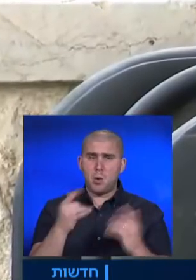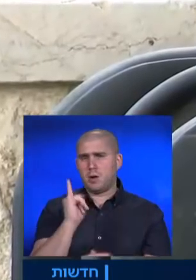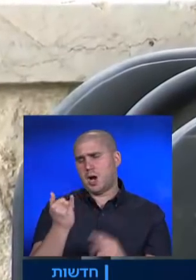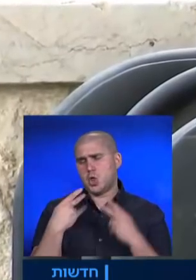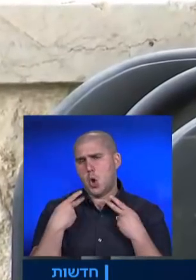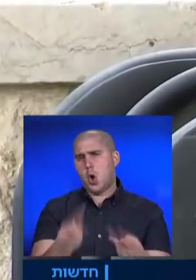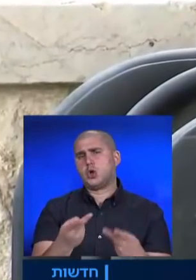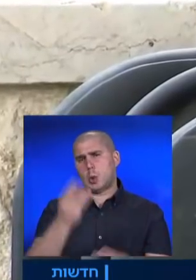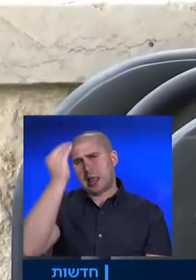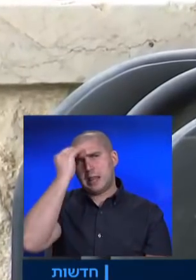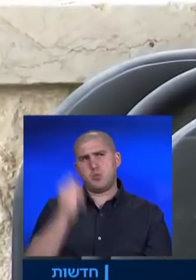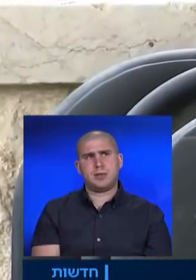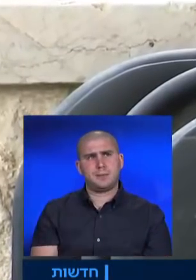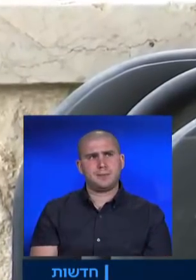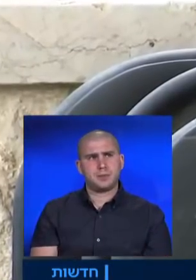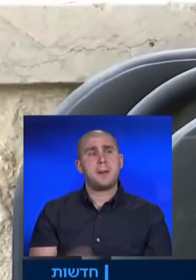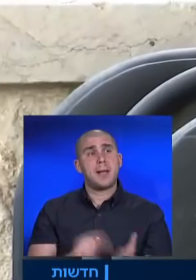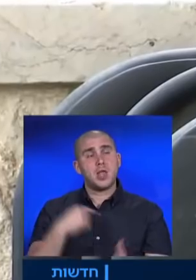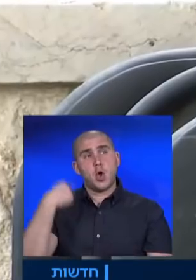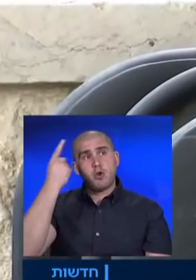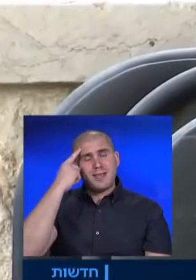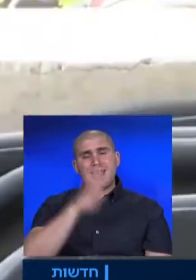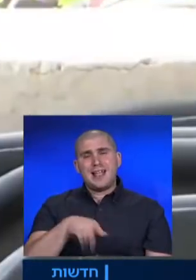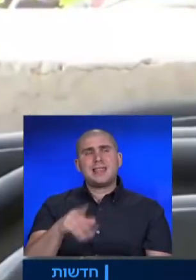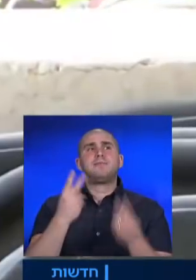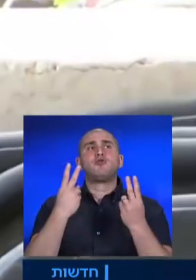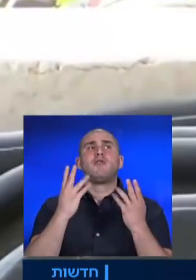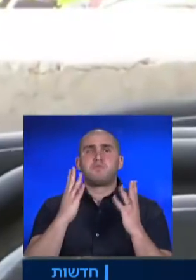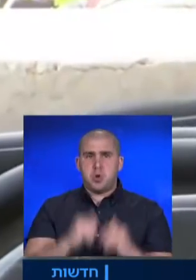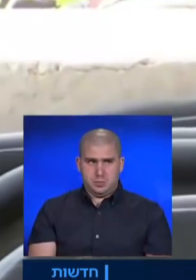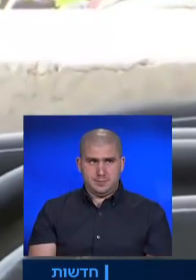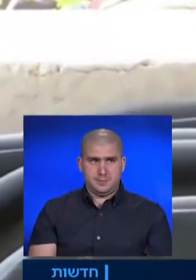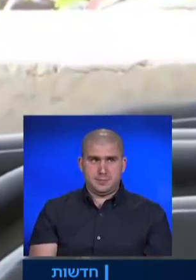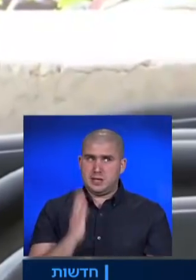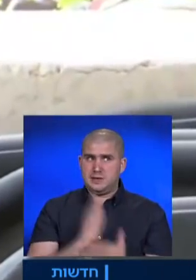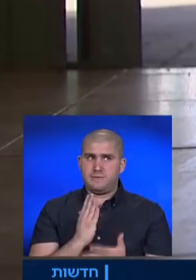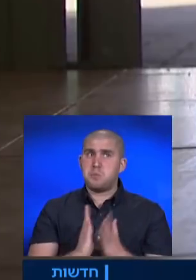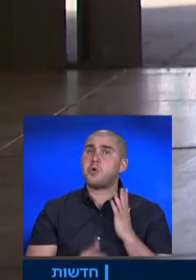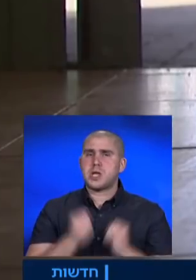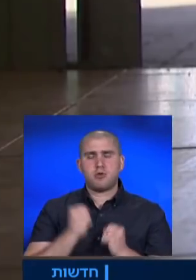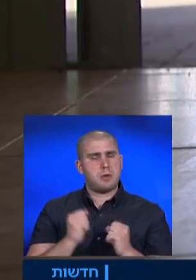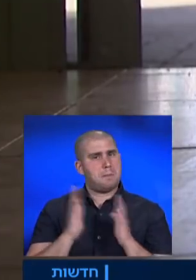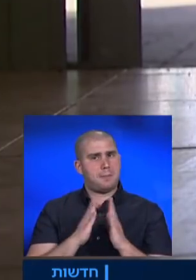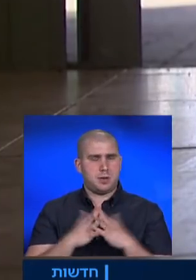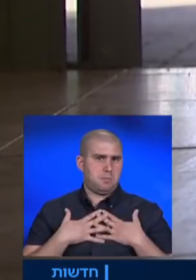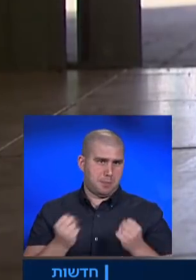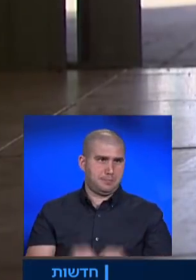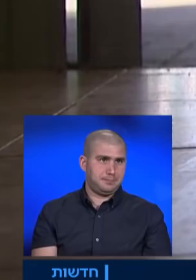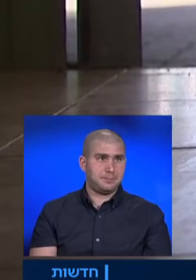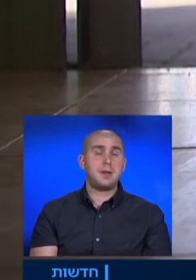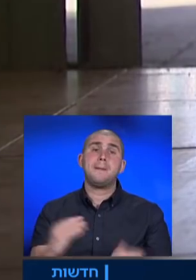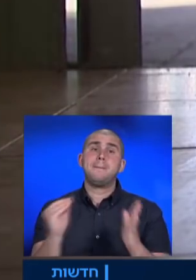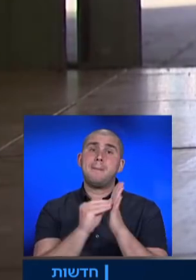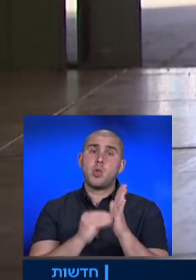חוזרות, כי אני חושבת שלילדים זה מאוד חשוב, כבר זה מאוד מאוד קשה להם להיות בבית. על פי נתוני משרד החינוך,